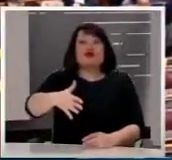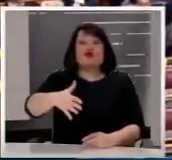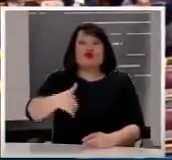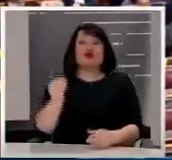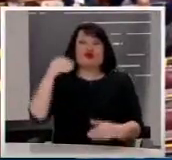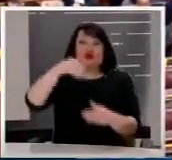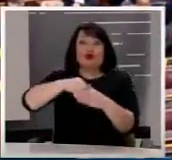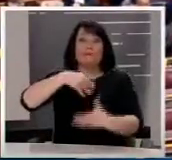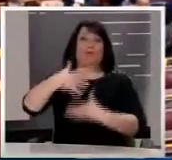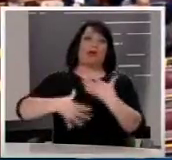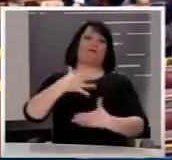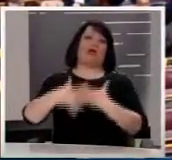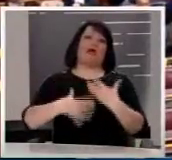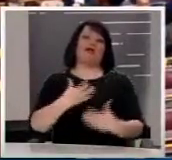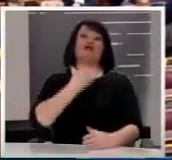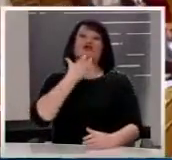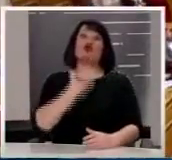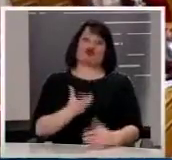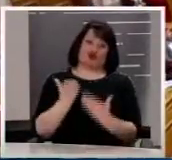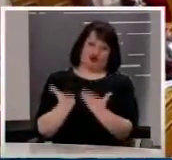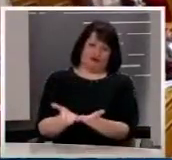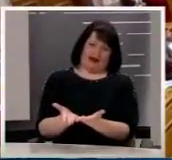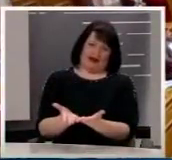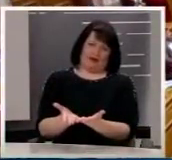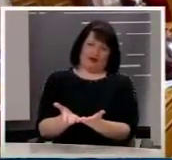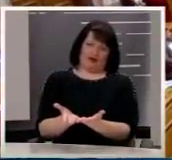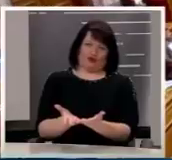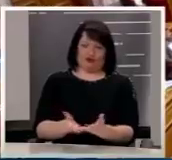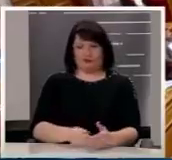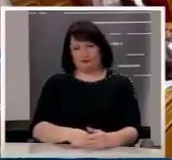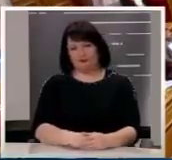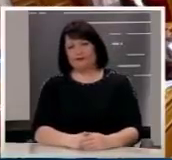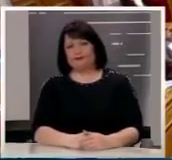βλέξει σε περιπέτειες. Σοβαρευτείτε λοιπόν, κύριε Μητσοτάκη.